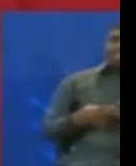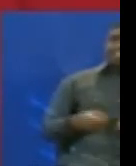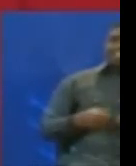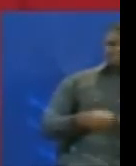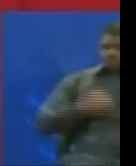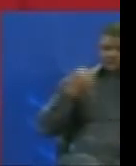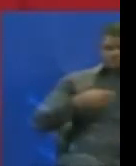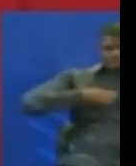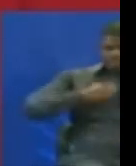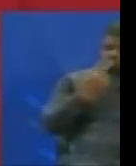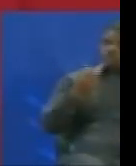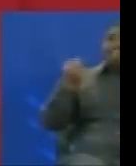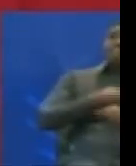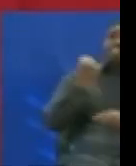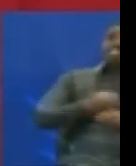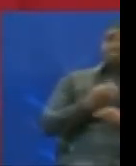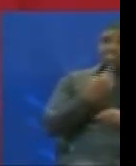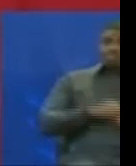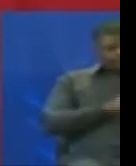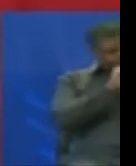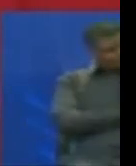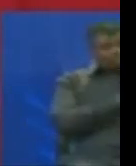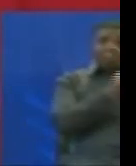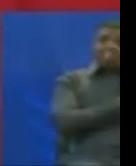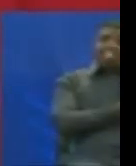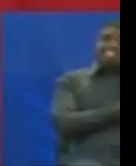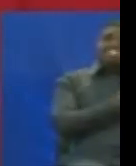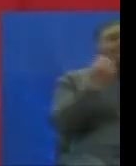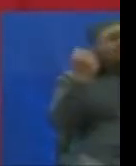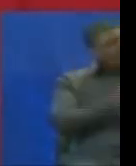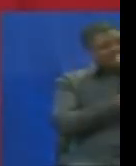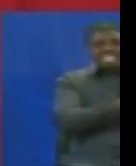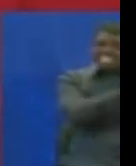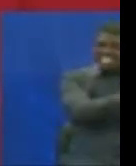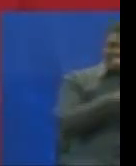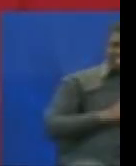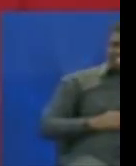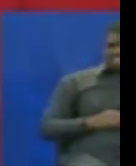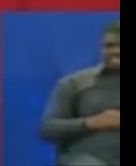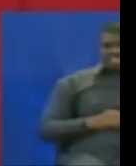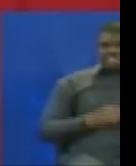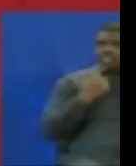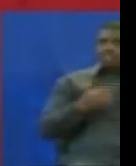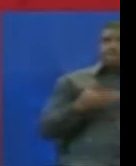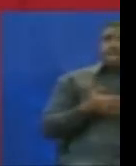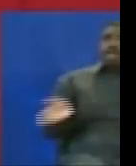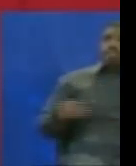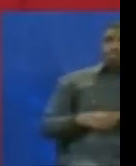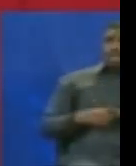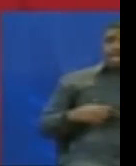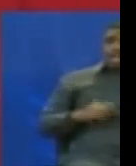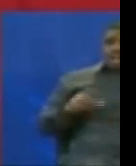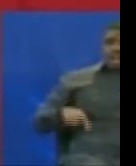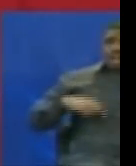kazi. Wamesema pampu hazifanyi kazi, pampu zinafanya kazi. Wamesema kwamba hakuna life jacket. Life